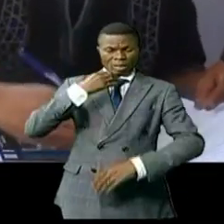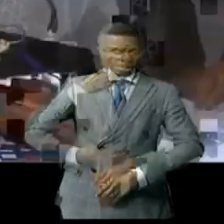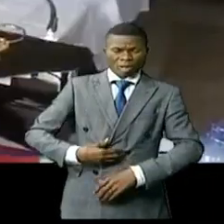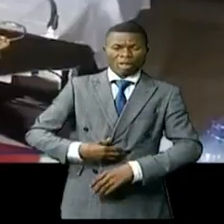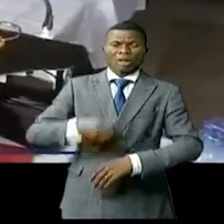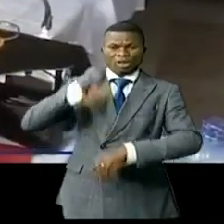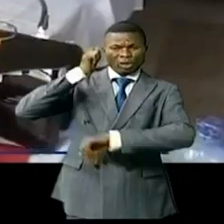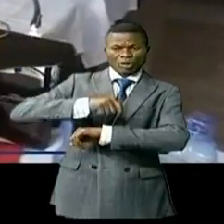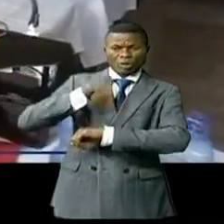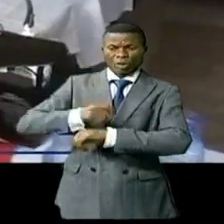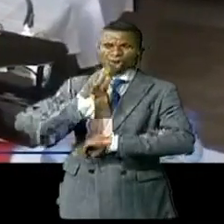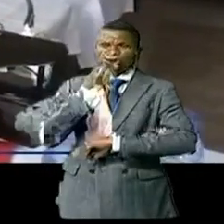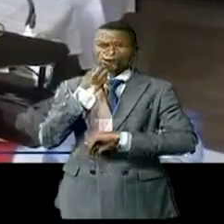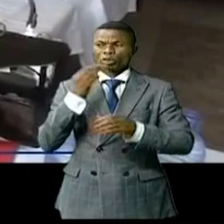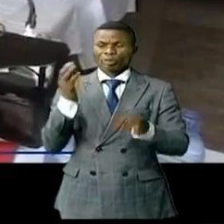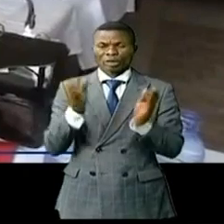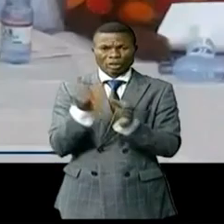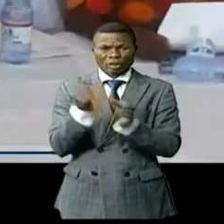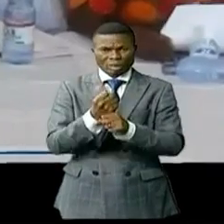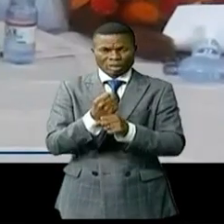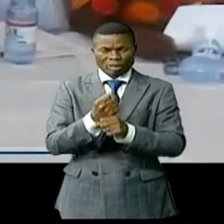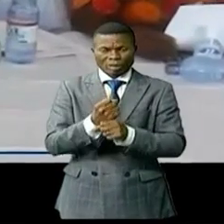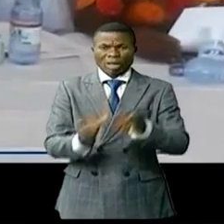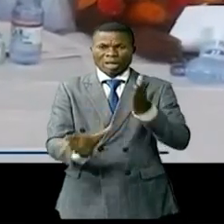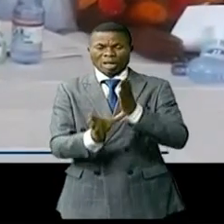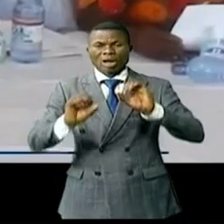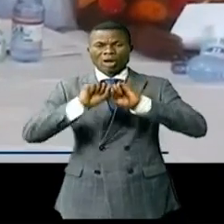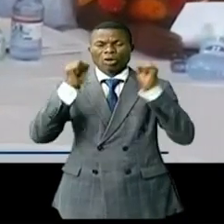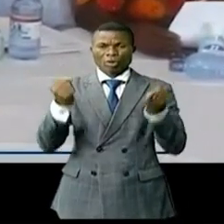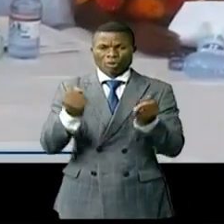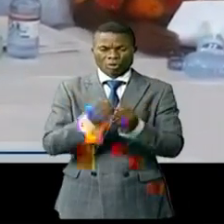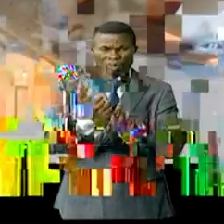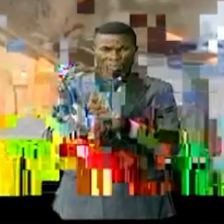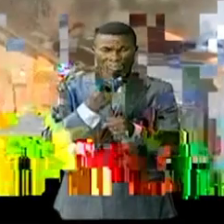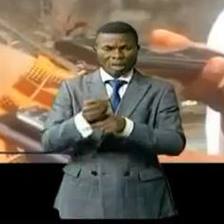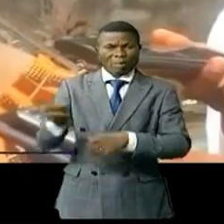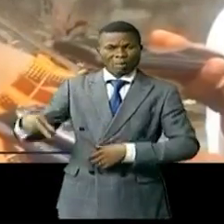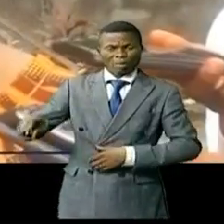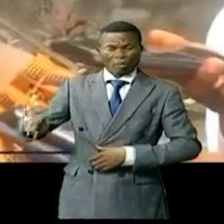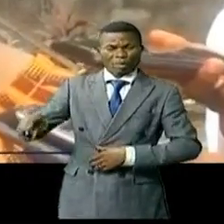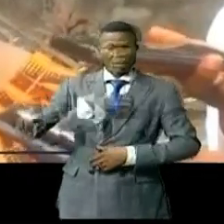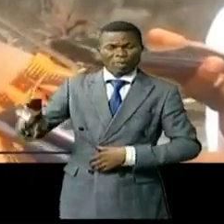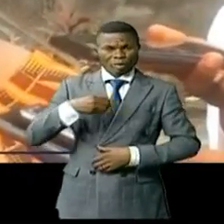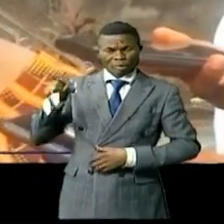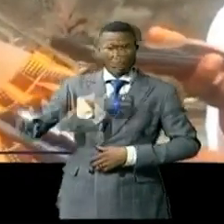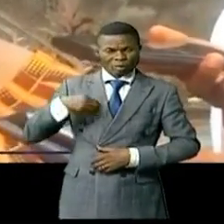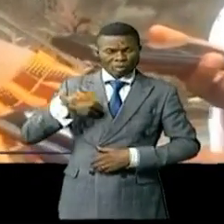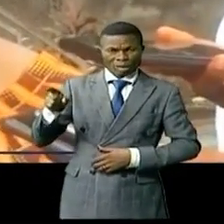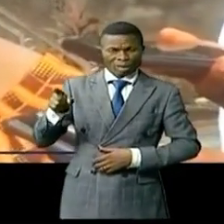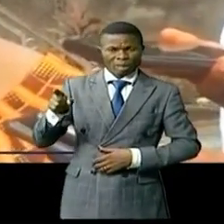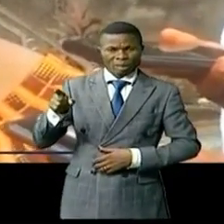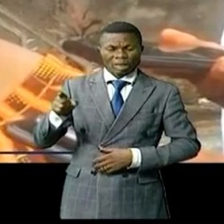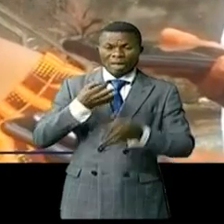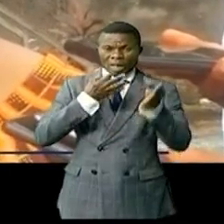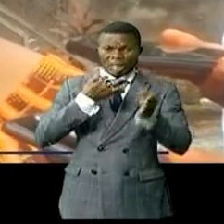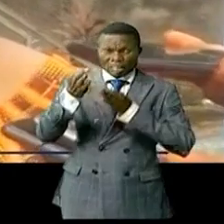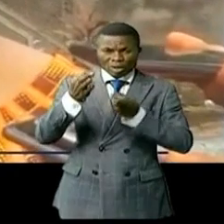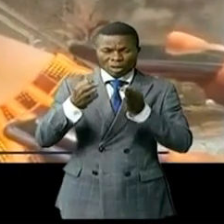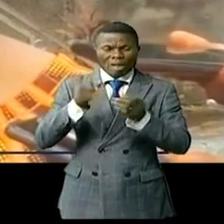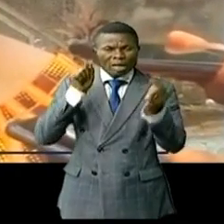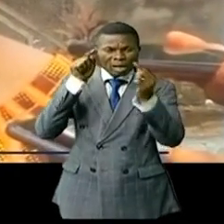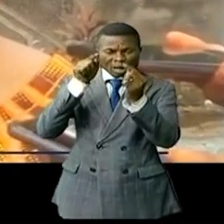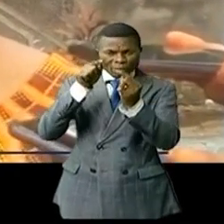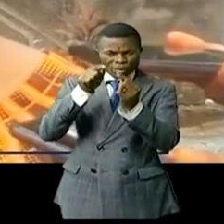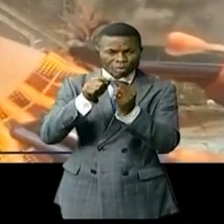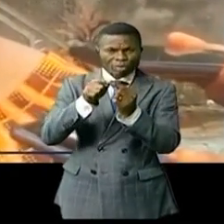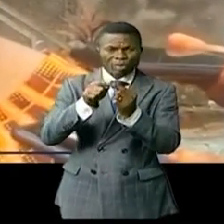avocats, les inspecteurs du travail ainsi que les assistants sociaux œuvrant dans la province. Madame Antoinette Yukukayoa explique ici les mobiles émissions